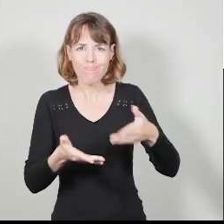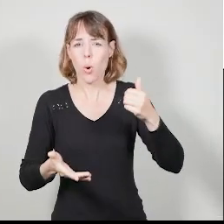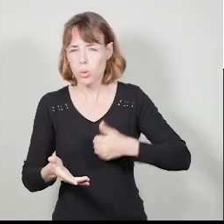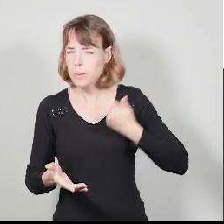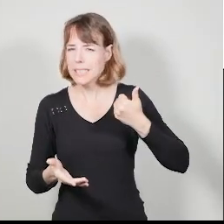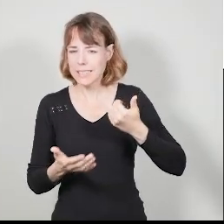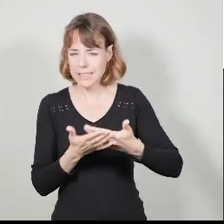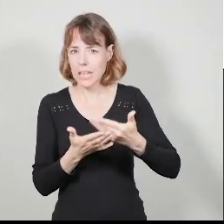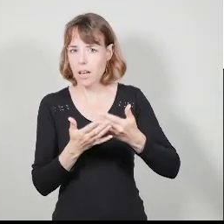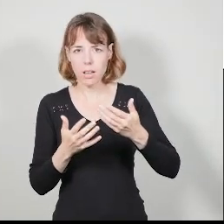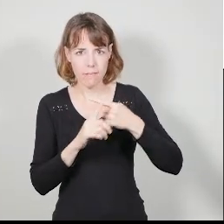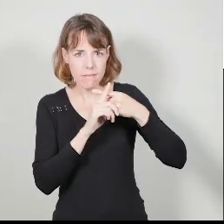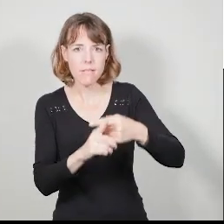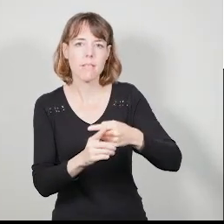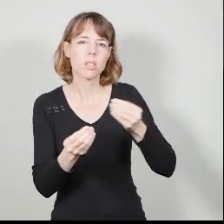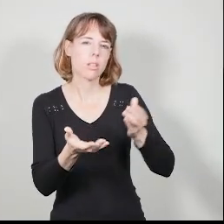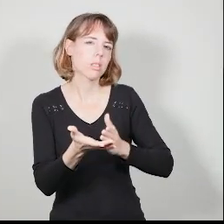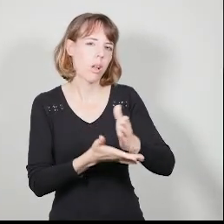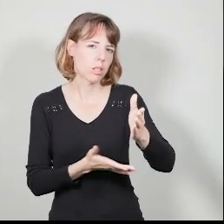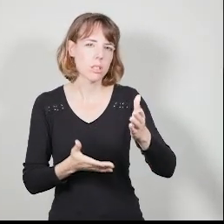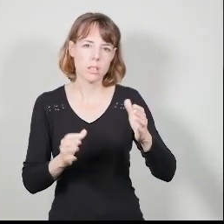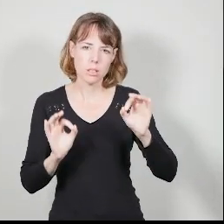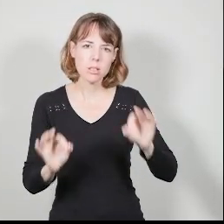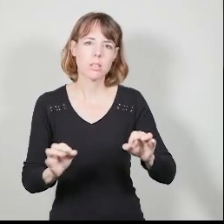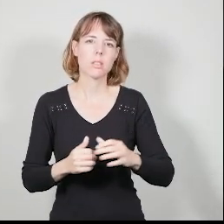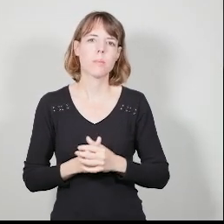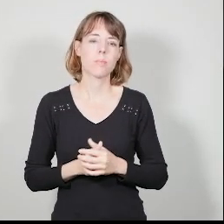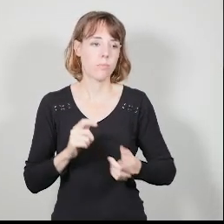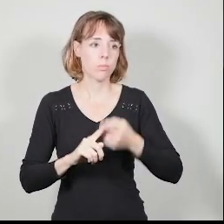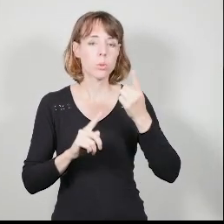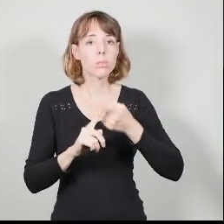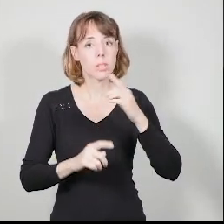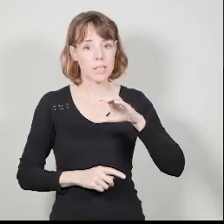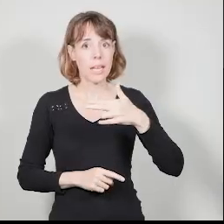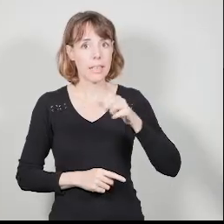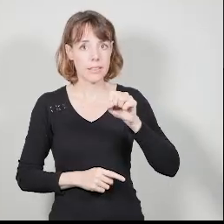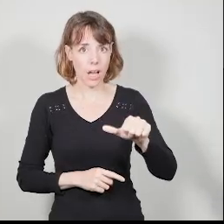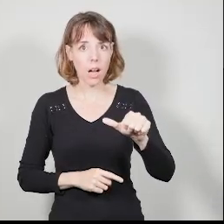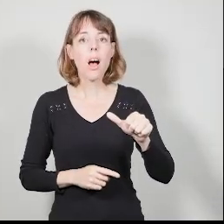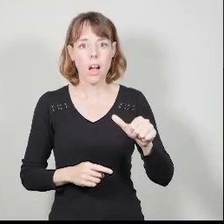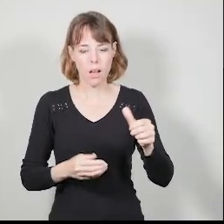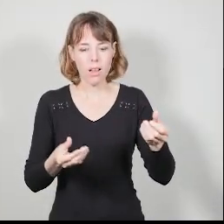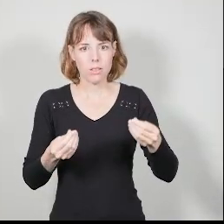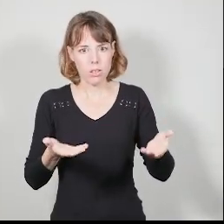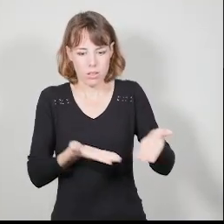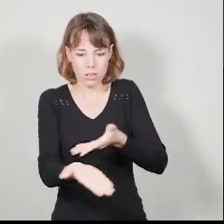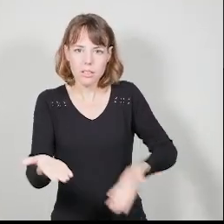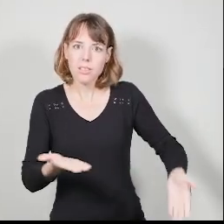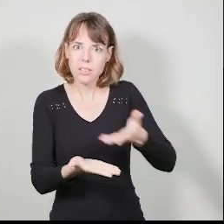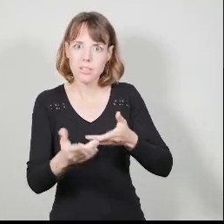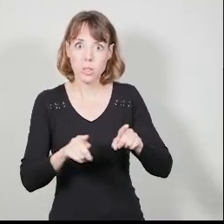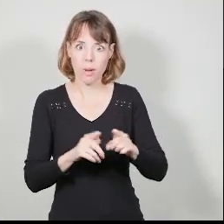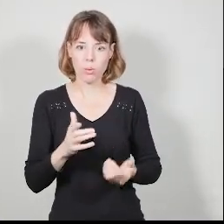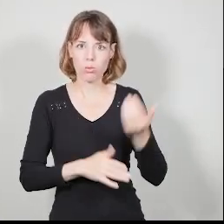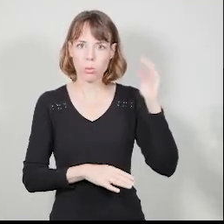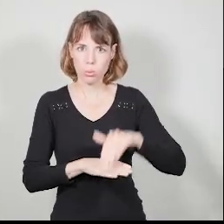la journée. Et à dire tout de même, à préciser que le Conseil scientifique de la CNSA, il est porteur de ces rencontres, de cette journée. Vous avez